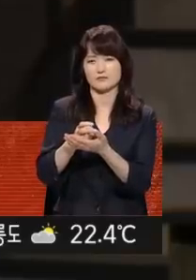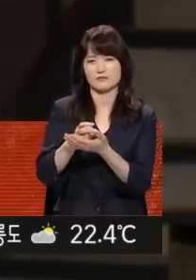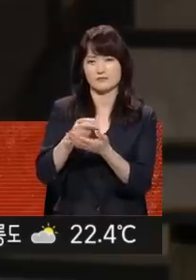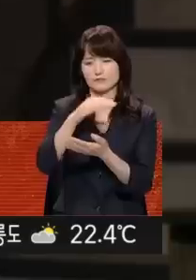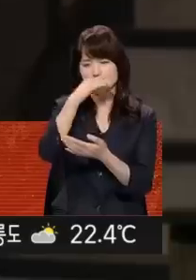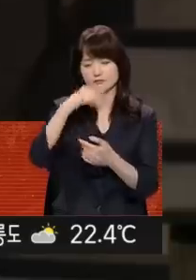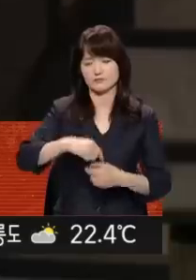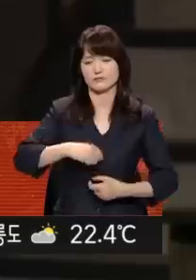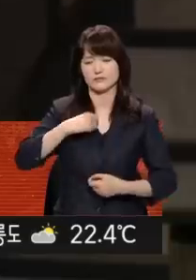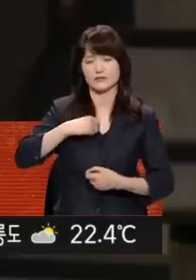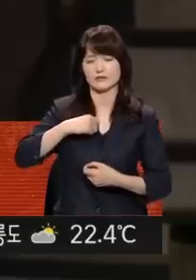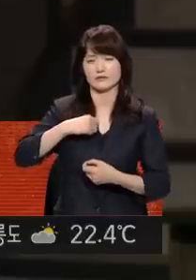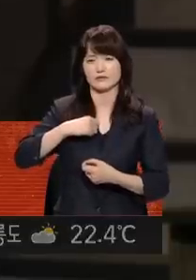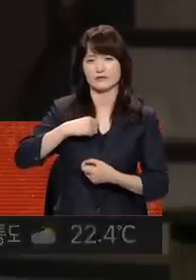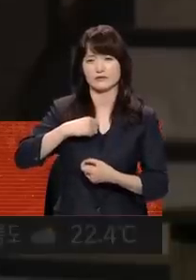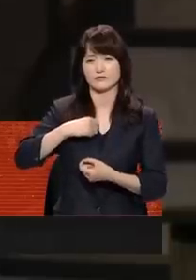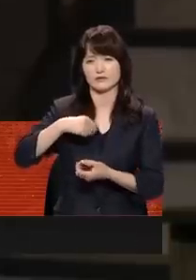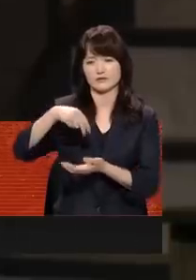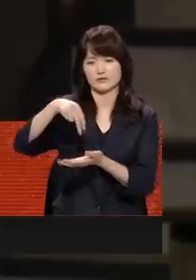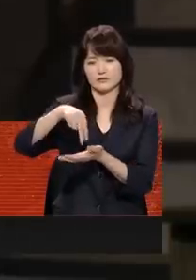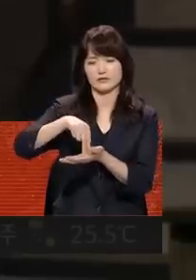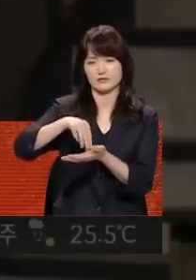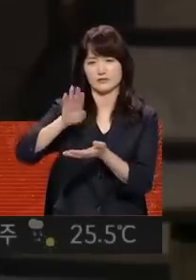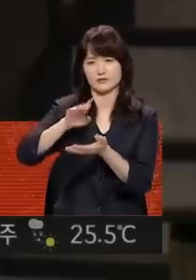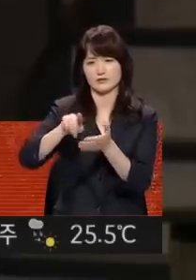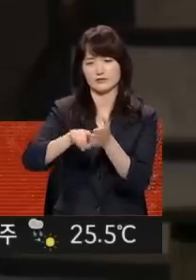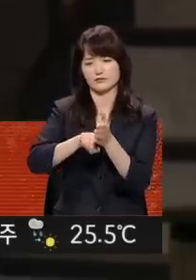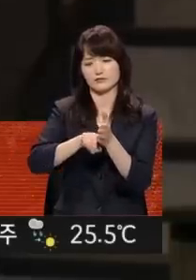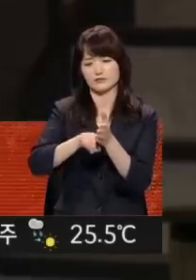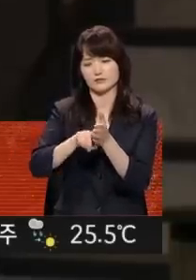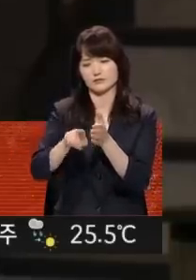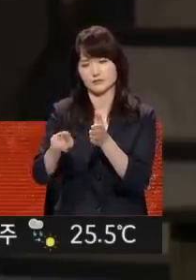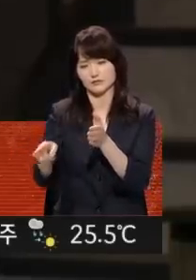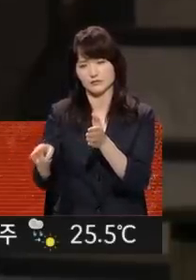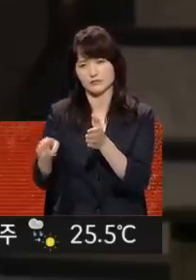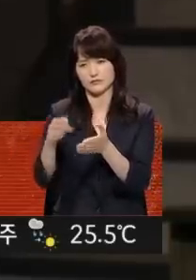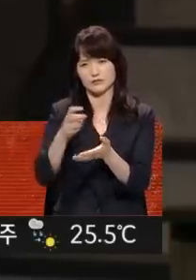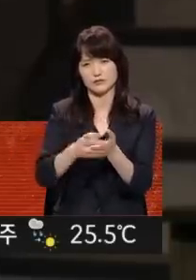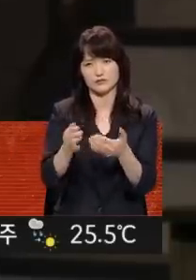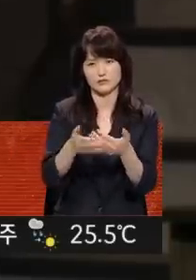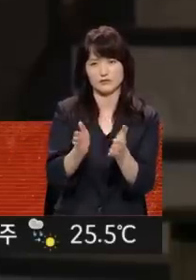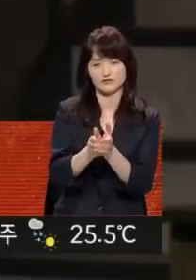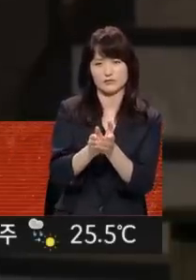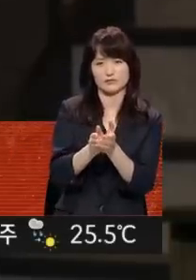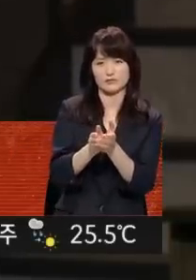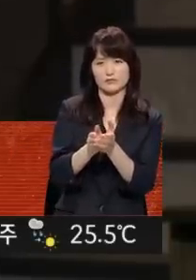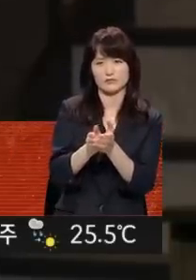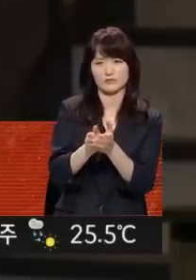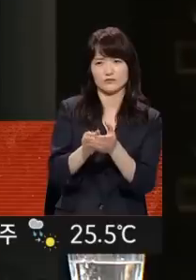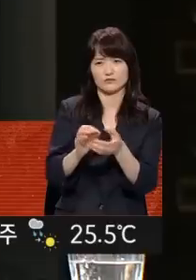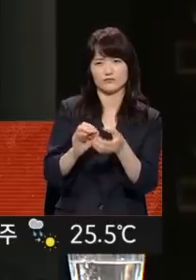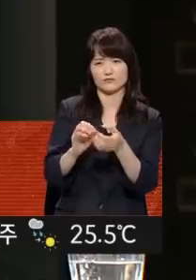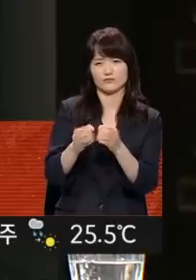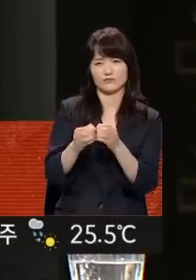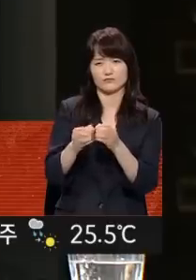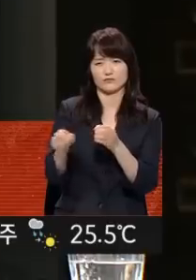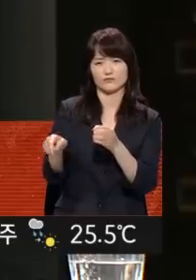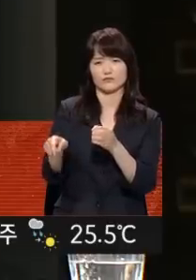것을 어떻게 보면 사법부에서 좀 이렇게 조장을 하고 있는 것이 아닌가 하는 그런 염려가 됩니다 지금 우리 가족 여러분들도 그러시고요